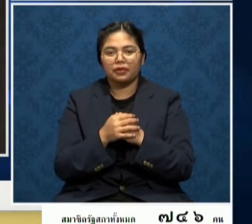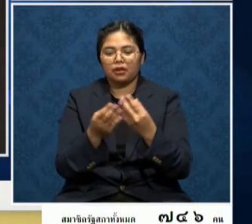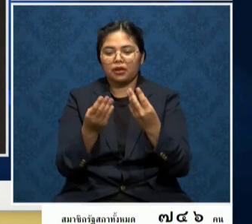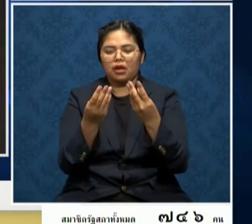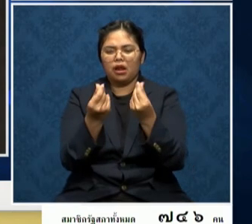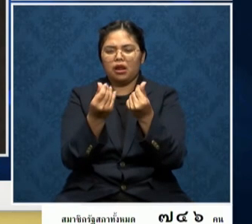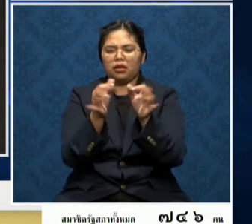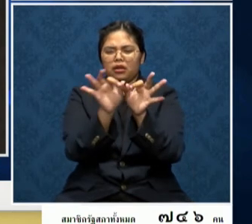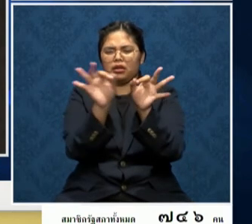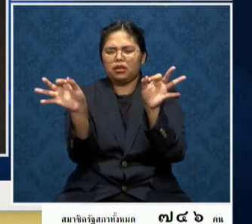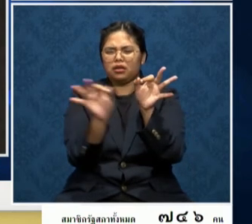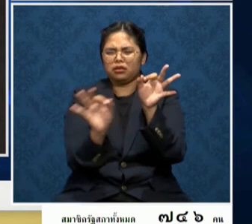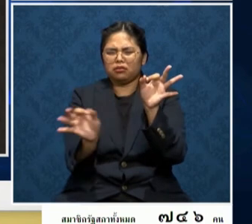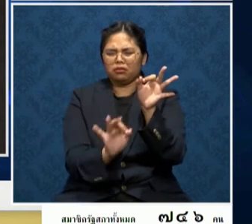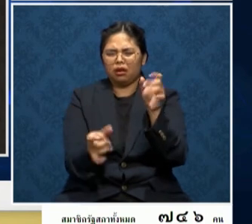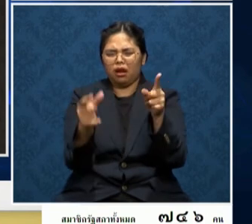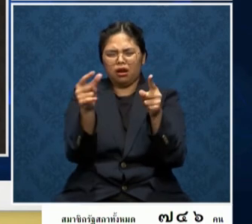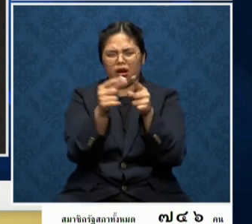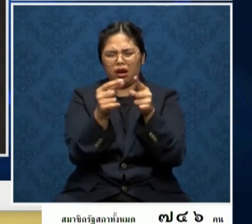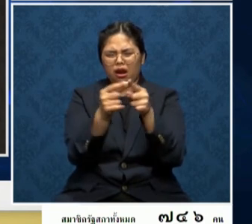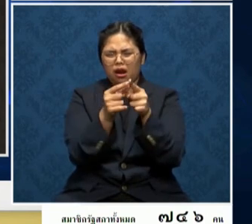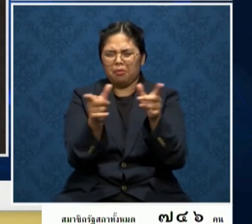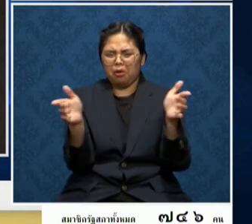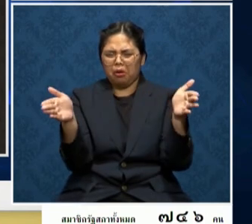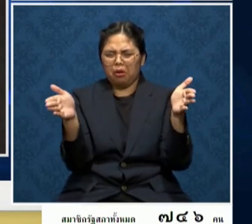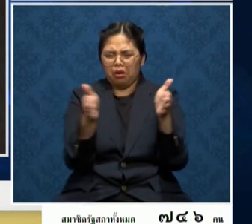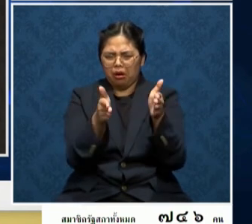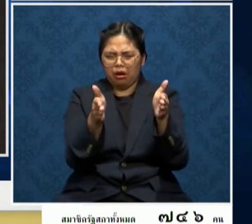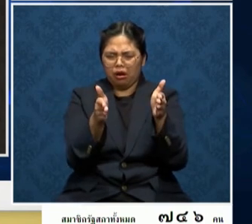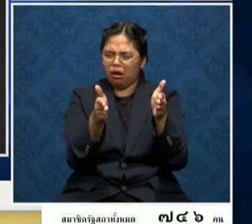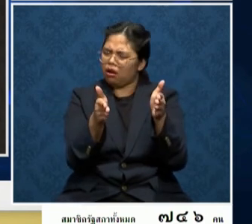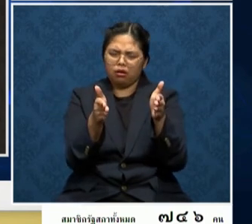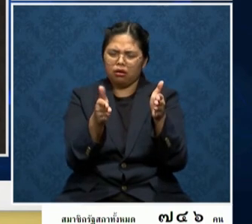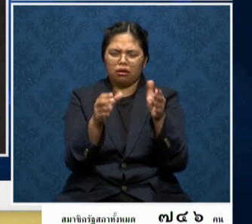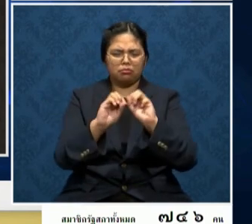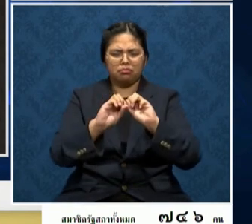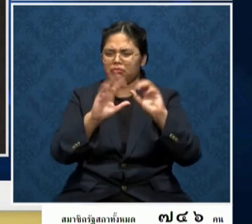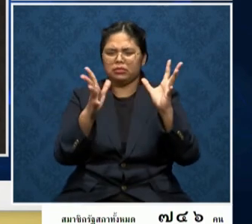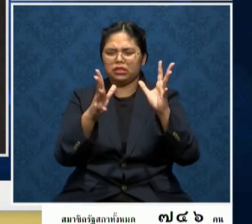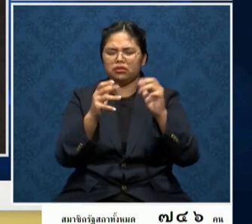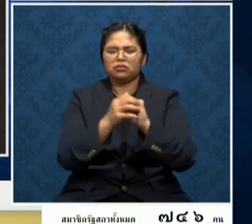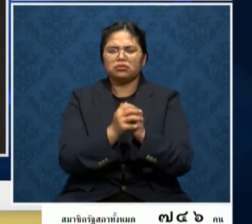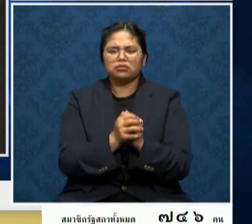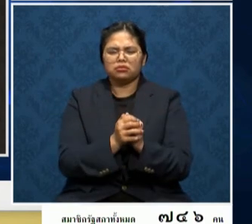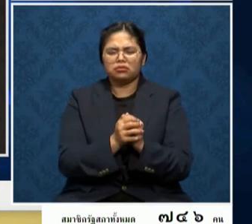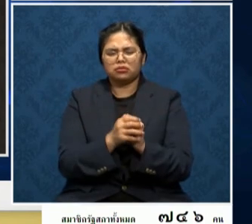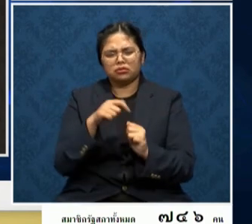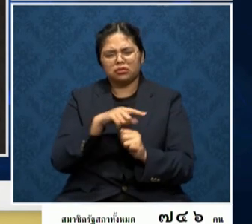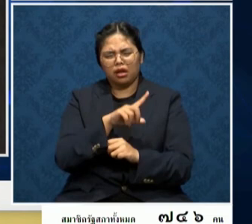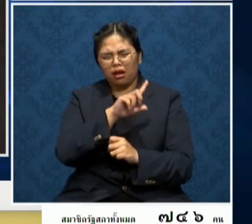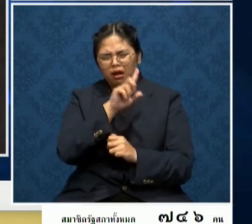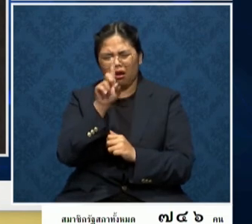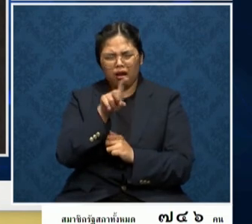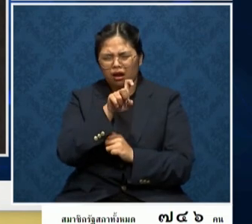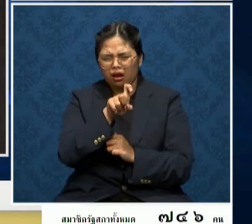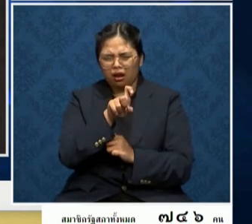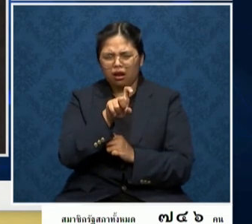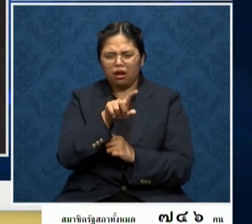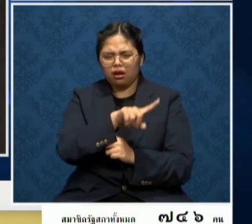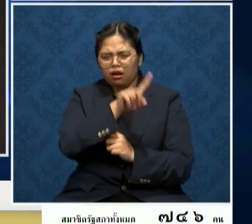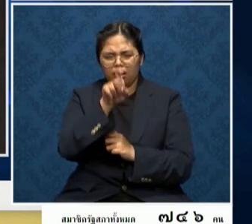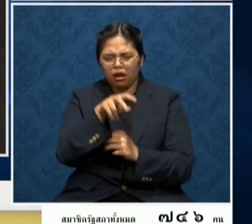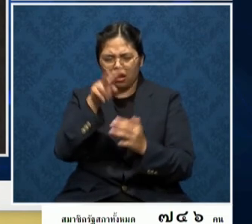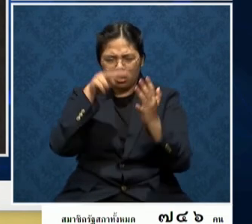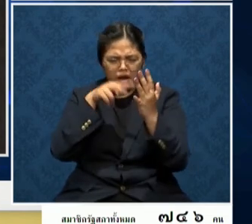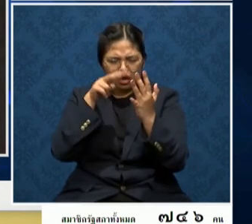เขียนด้วยถ้อยคำสั้นๆและกำกวมอ่านแล้วก็เกิดคำถามเต็มไปหมดนะครับแต่สิ่ง